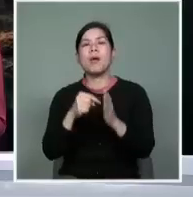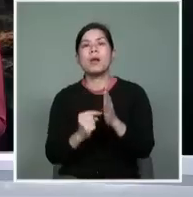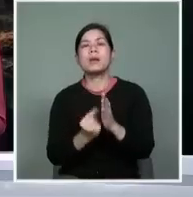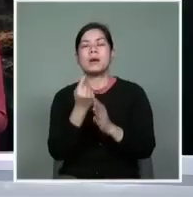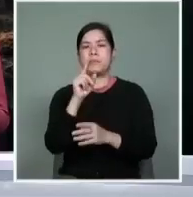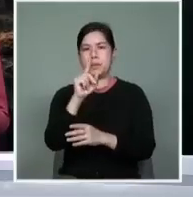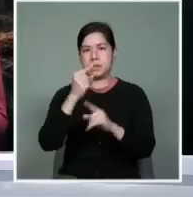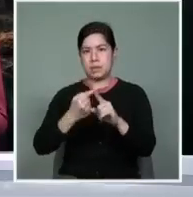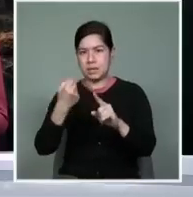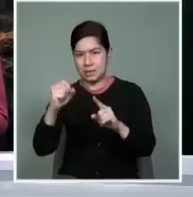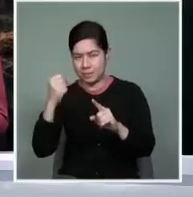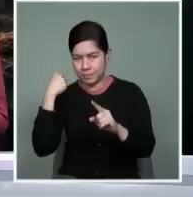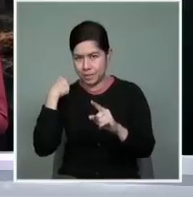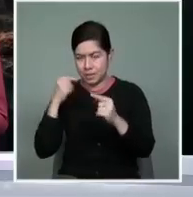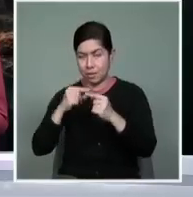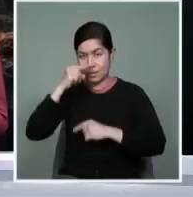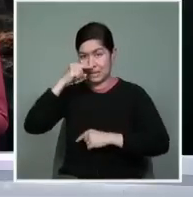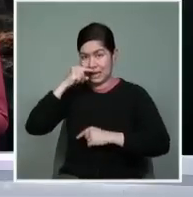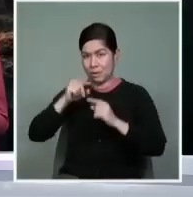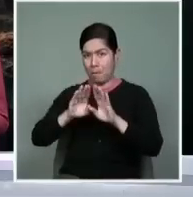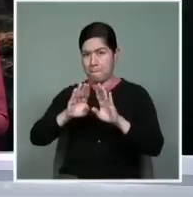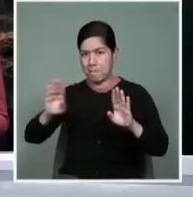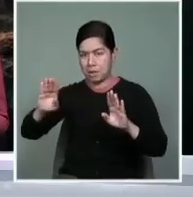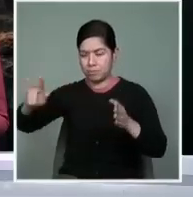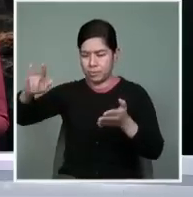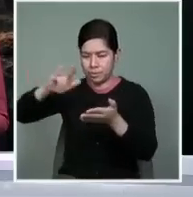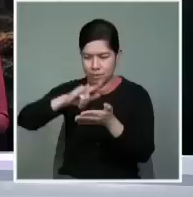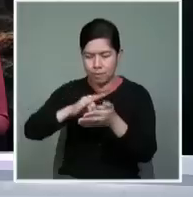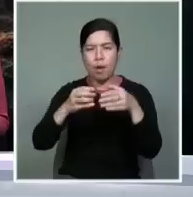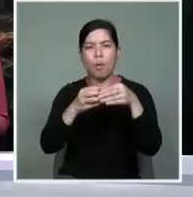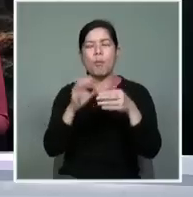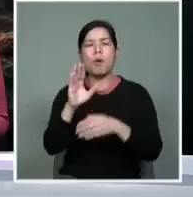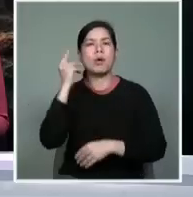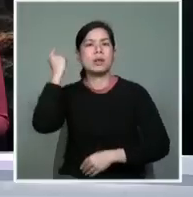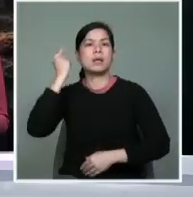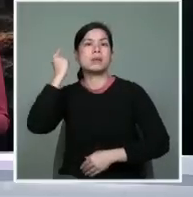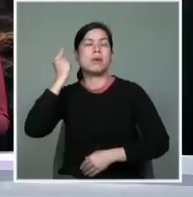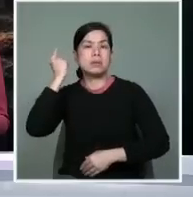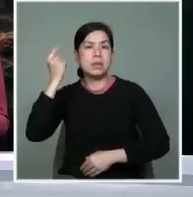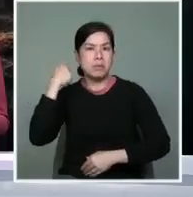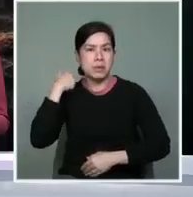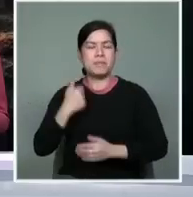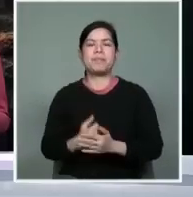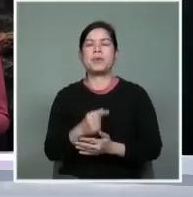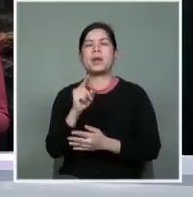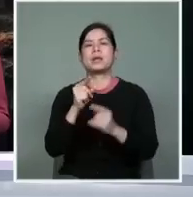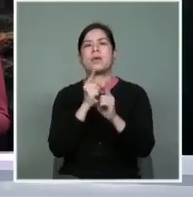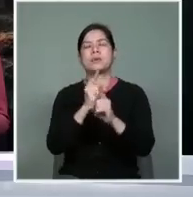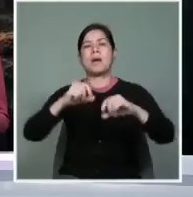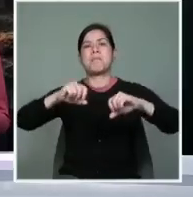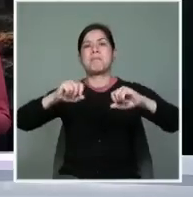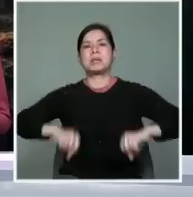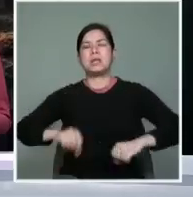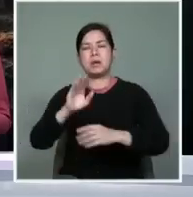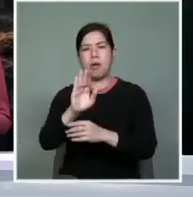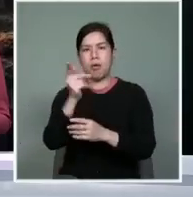ท่องเที่ยวต่างชาติเดินทางเข้ามาในประเทศได้อีกครั้งหนึ่งนะคะอย่างเช่นที่เราทราบกันว่ามติคณะรัฐมนตรีเปิดให้นักท่องเที่ยวในประเภทพิเศษเนี่ย